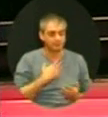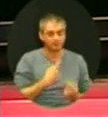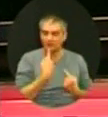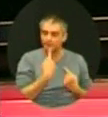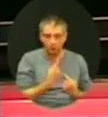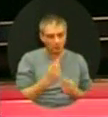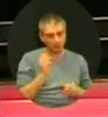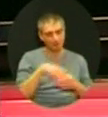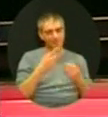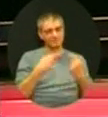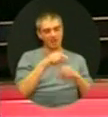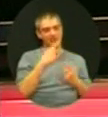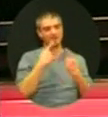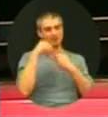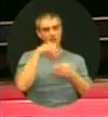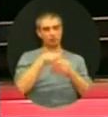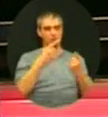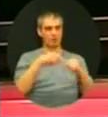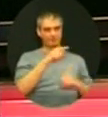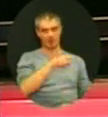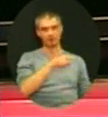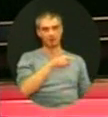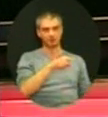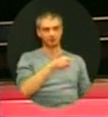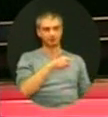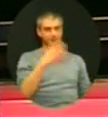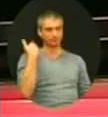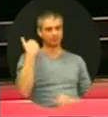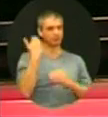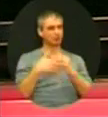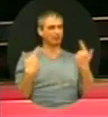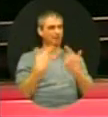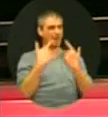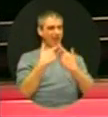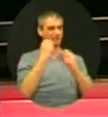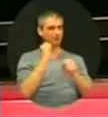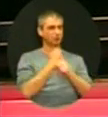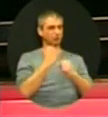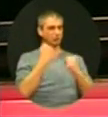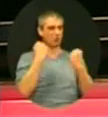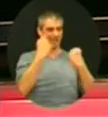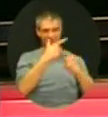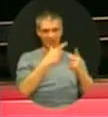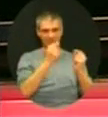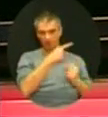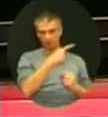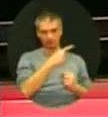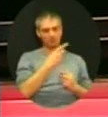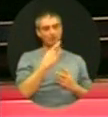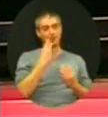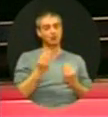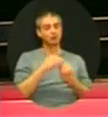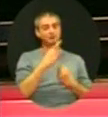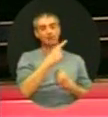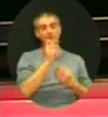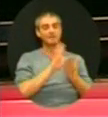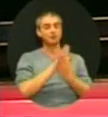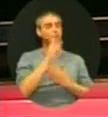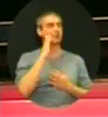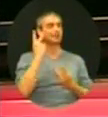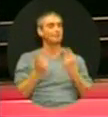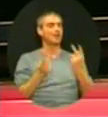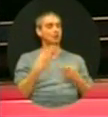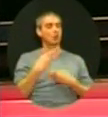תבוא מהוועדה ומהדיון בוועדה. בסוף צוק איתן קיבלה ממשלת ישראל החלטה לגבי תוספת של 118